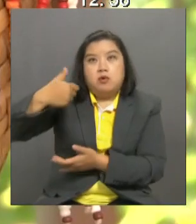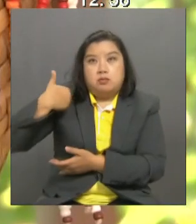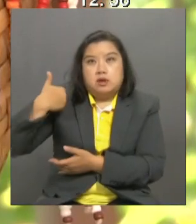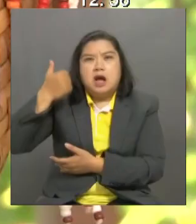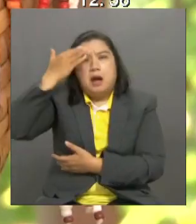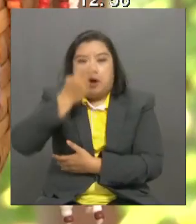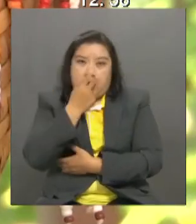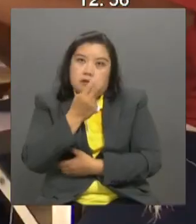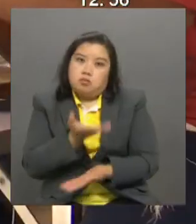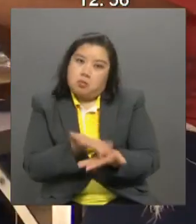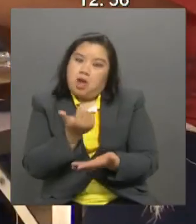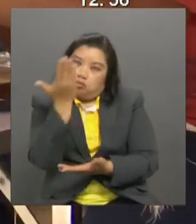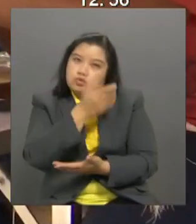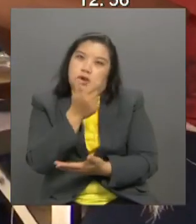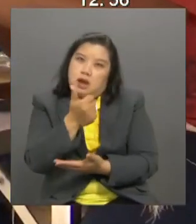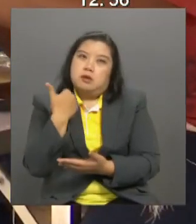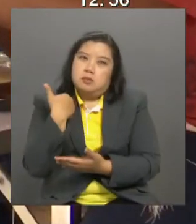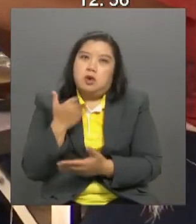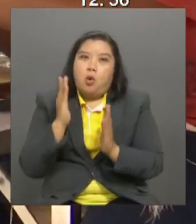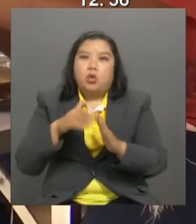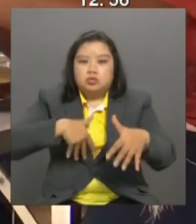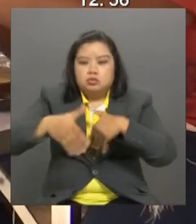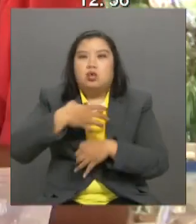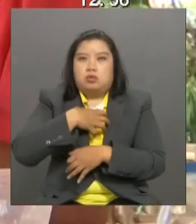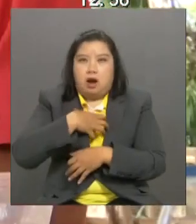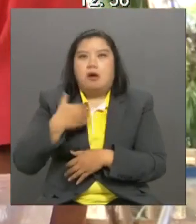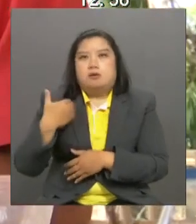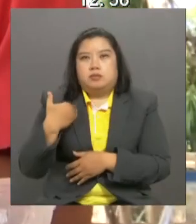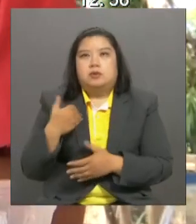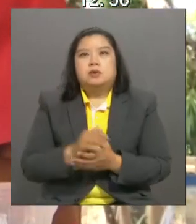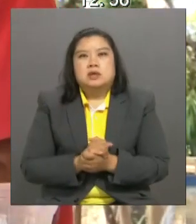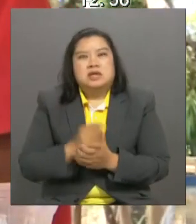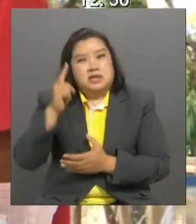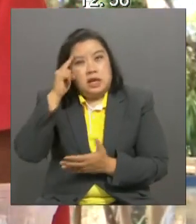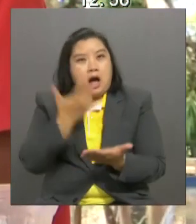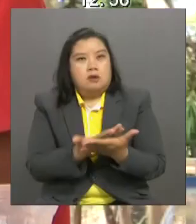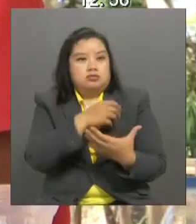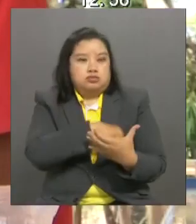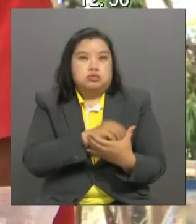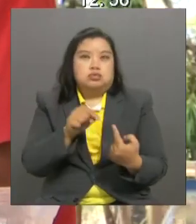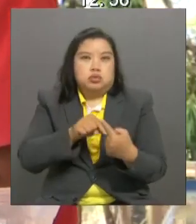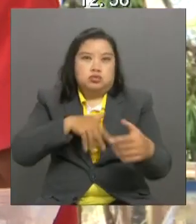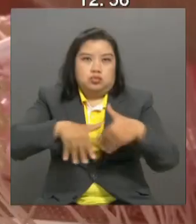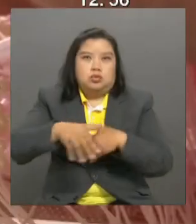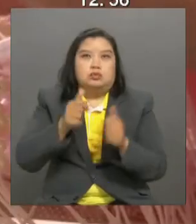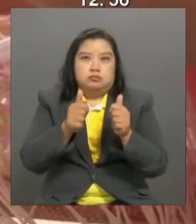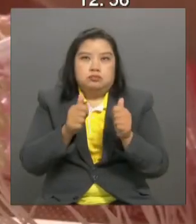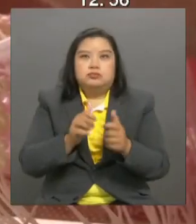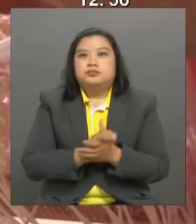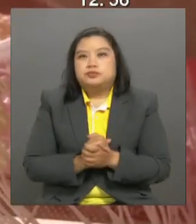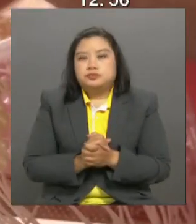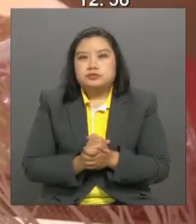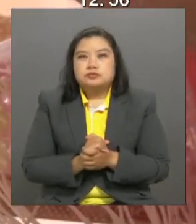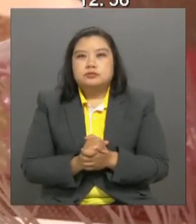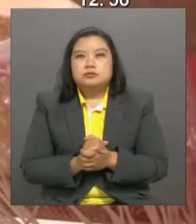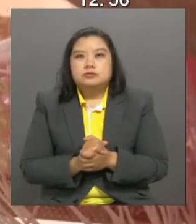คุณค่าและมีเสน่ห์จนเป็นที่ต้องการของท้องตลาดสามารถสร้างรายได้เสริมให้กับคนในชุมชนได้เป็นอย่างดี สร้